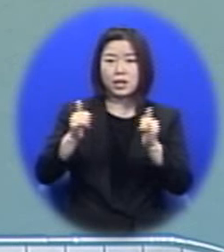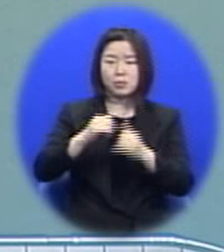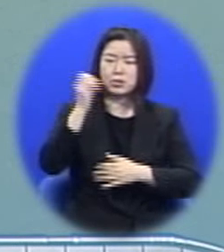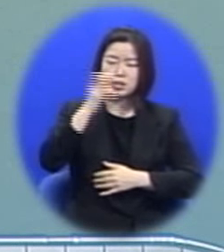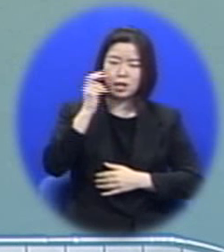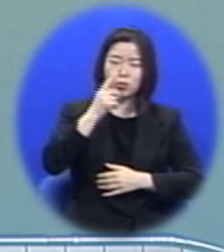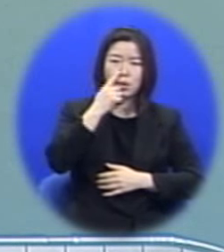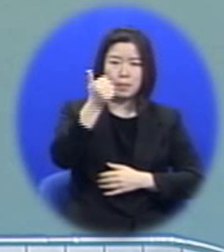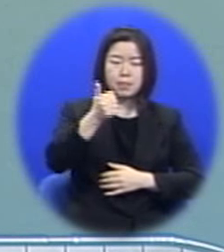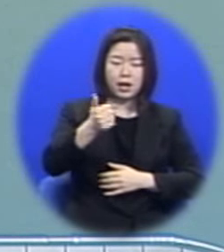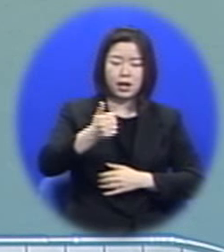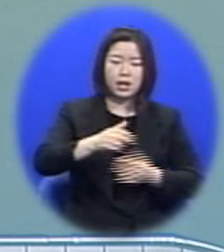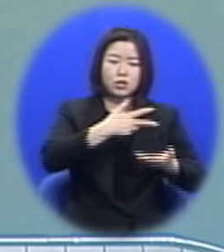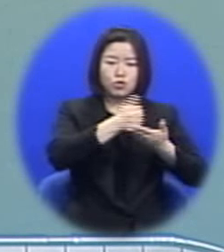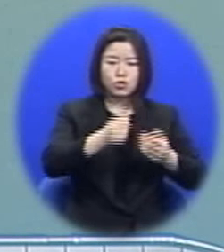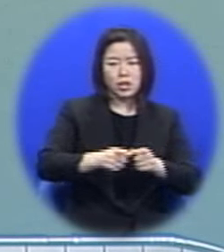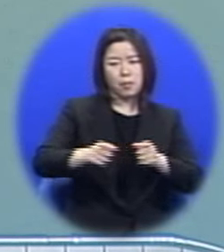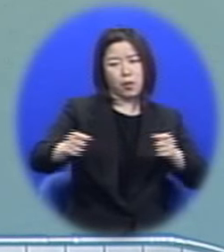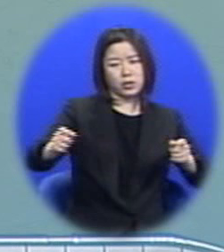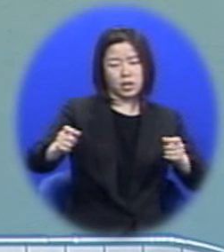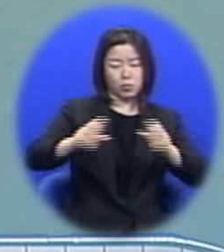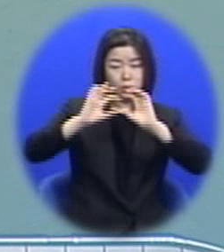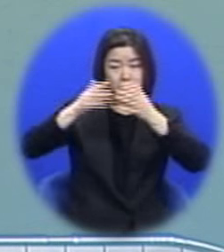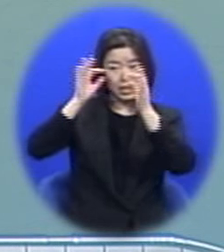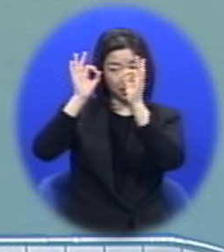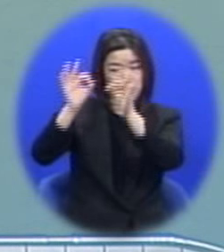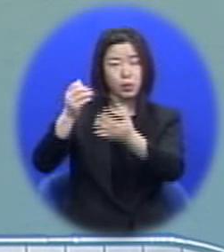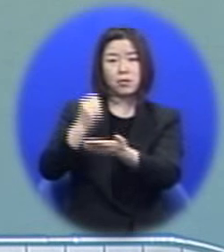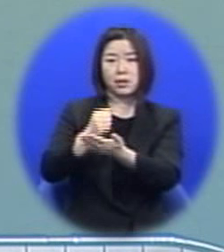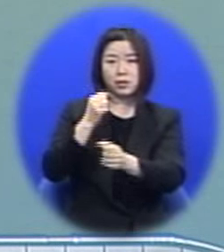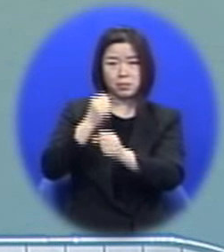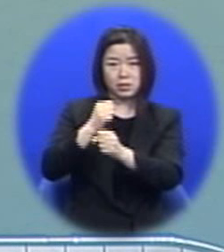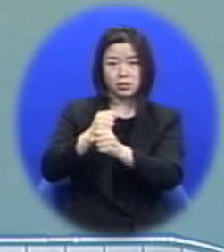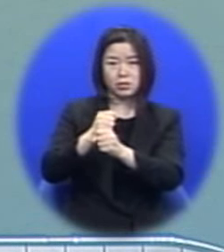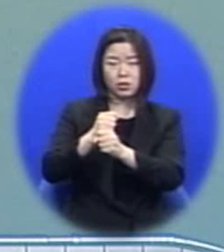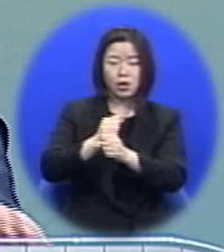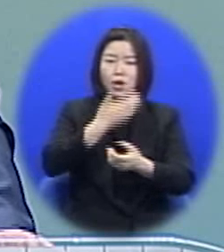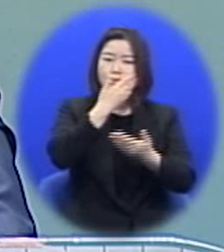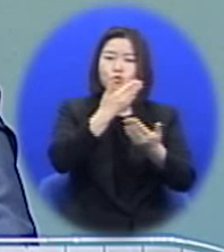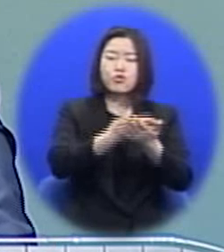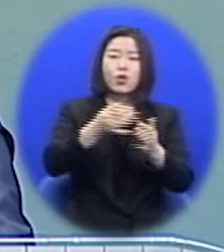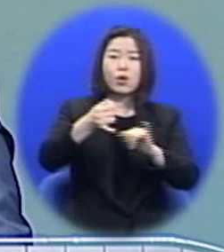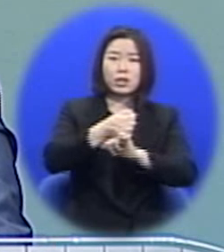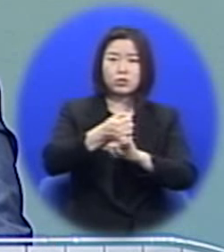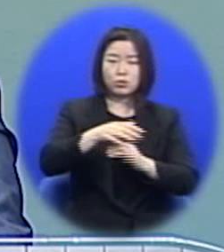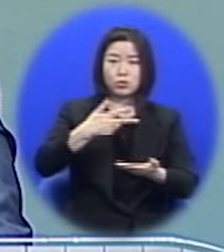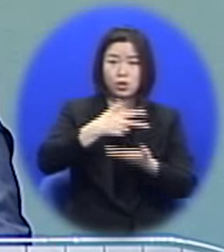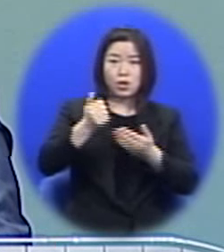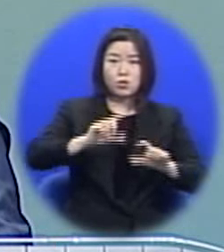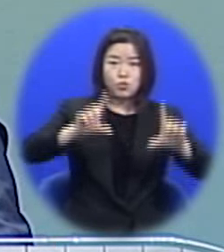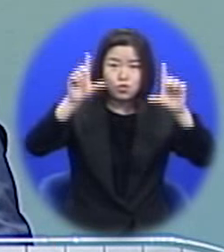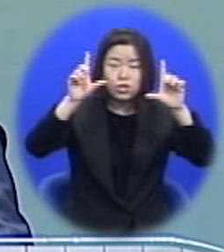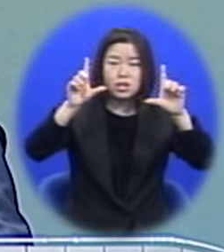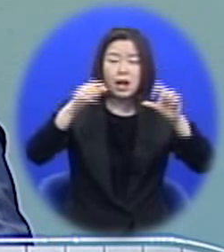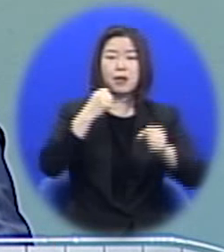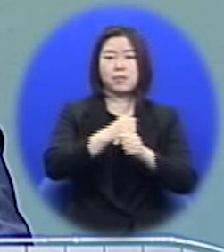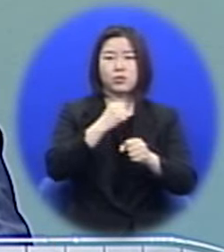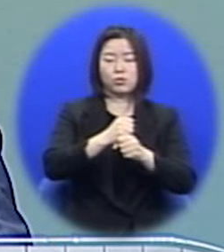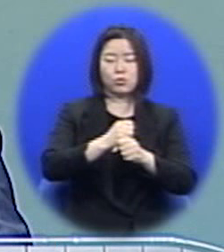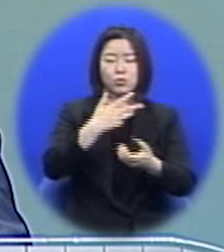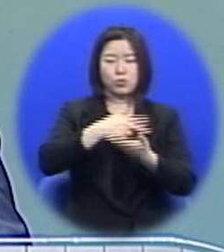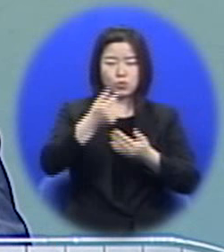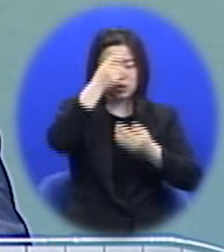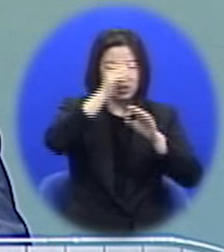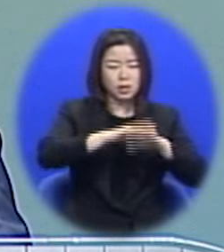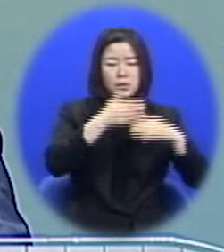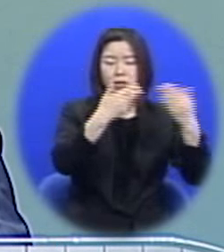하고 세상을 보게 했습니다. 중요한 약속들을 주일에 잡아서 주일 성수를 방해하는가 하면